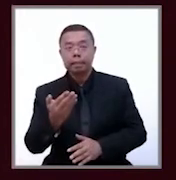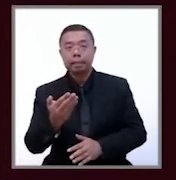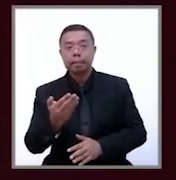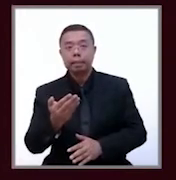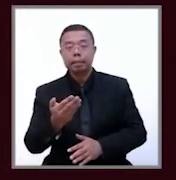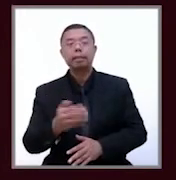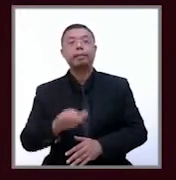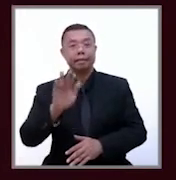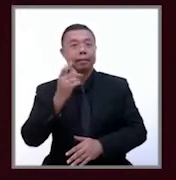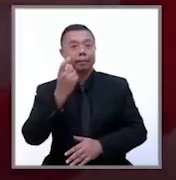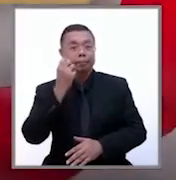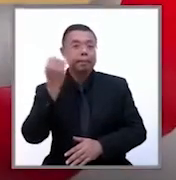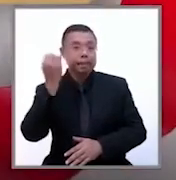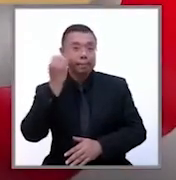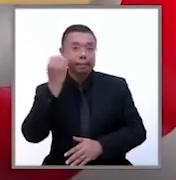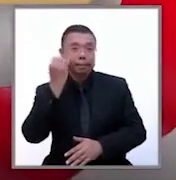Gus